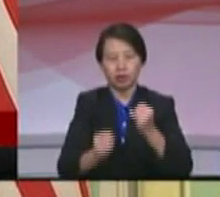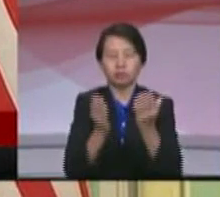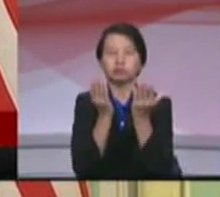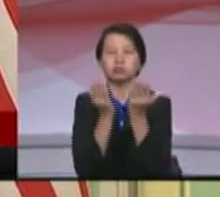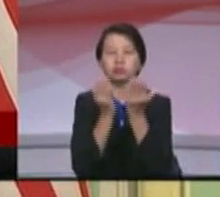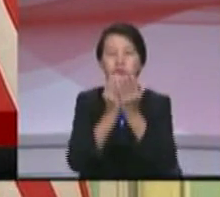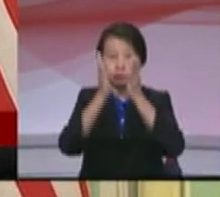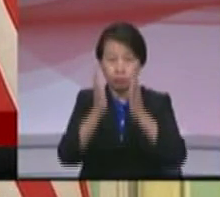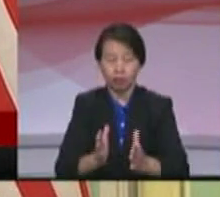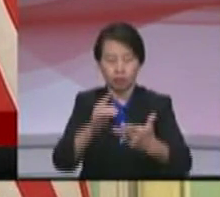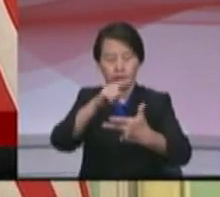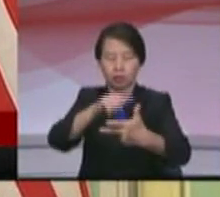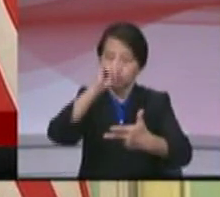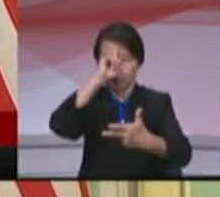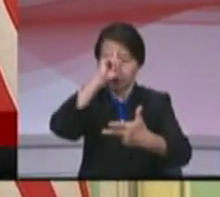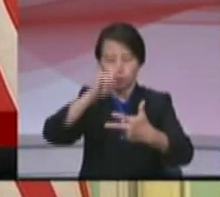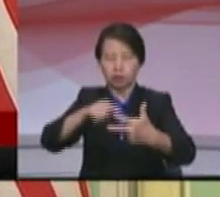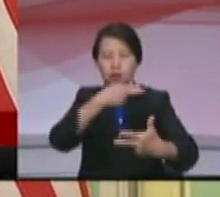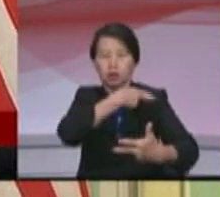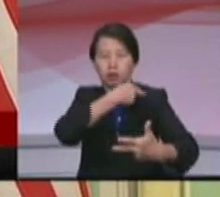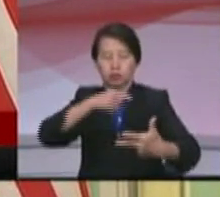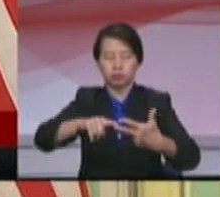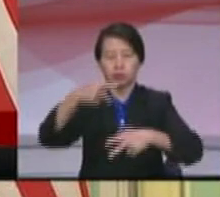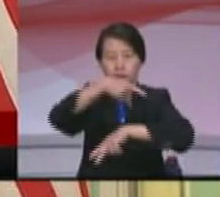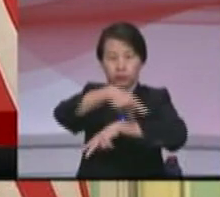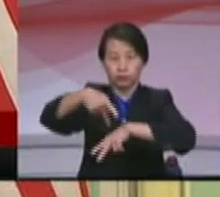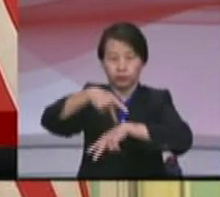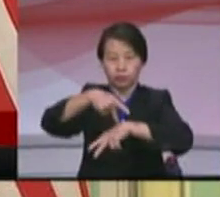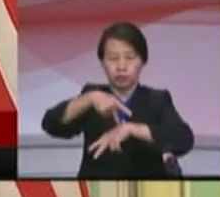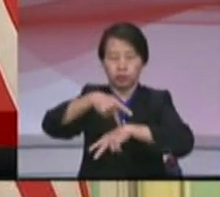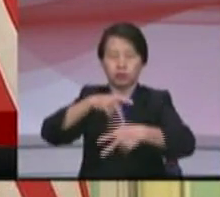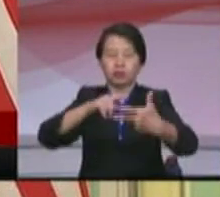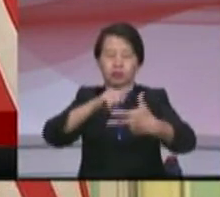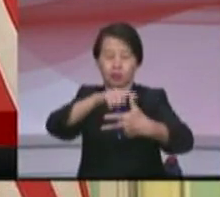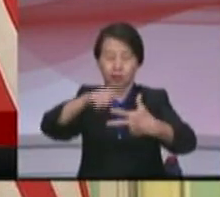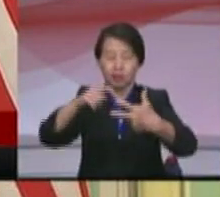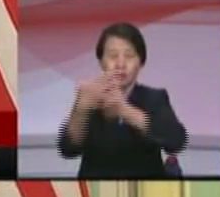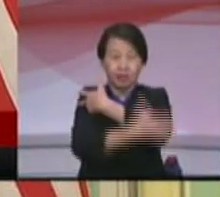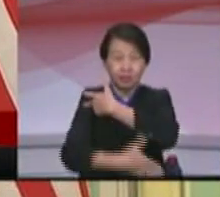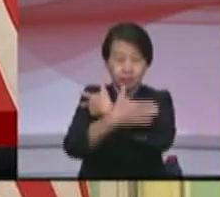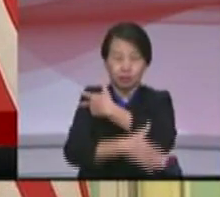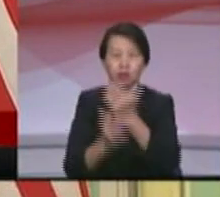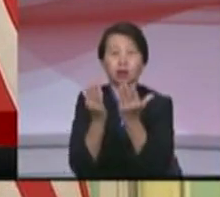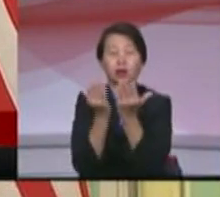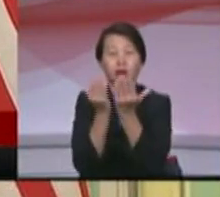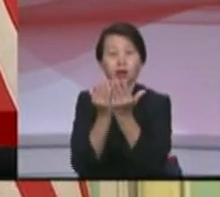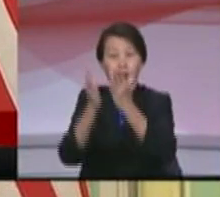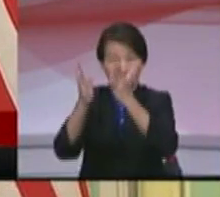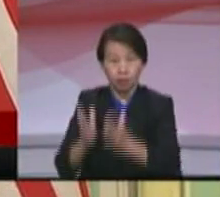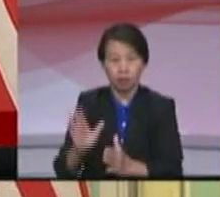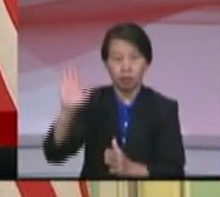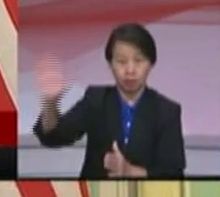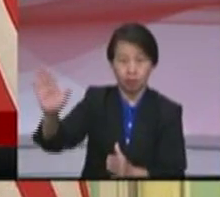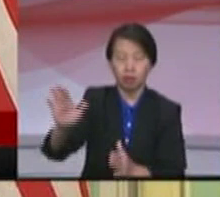negara berkenaan. Tiga negara tadi, India, Indonesia dan Indonesia dan Filipin, warga negara